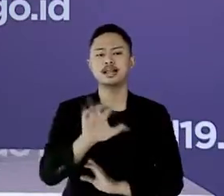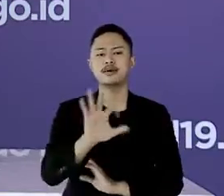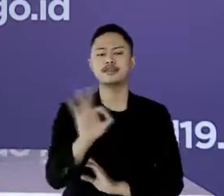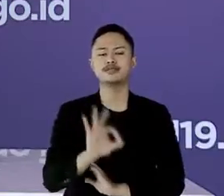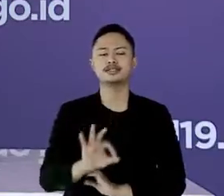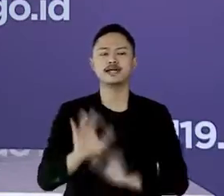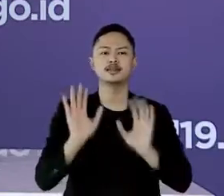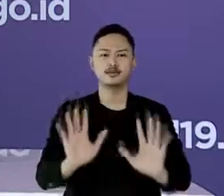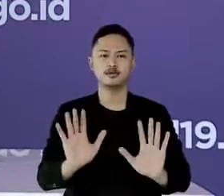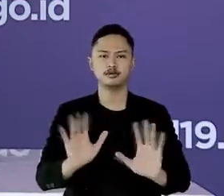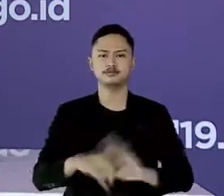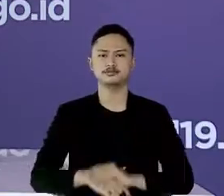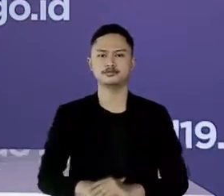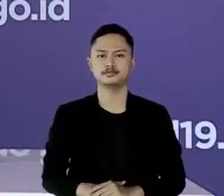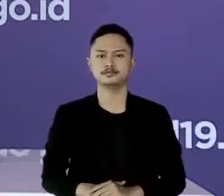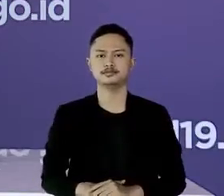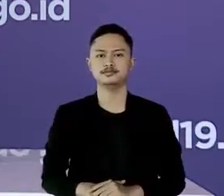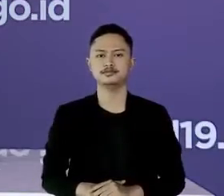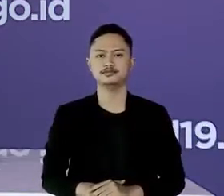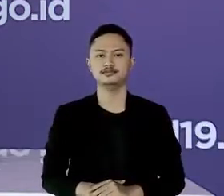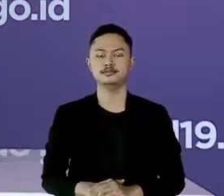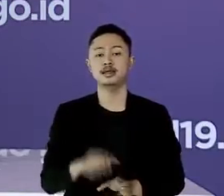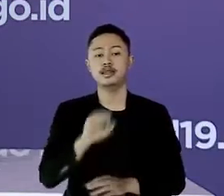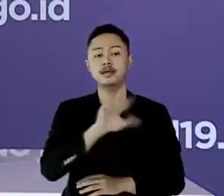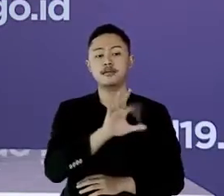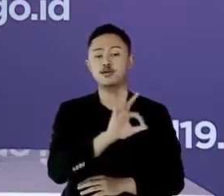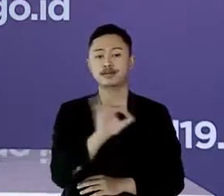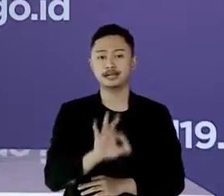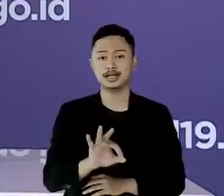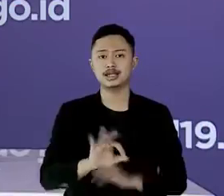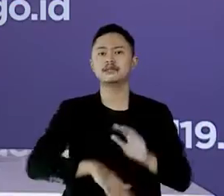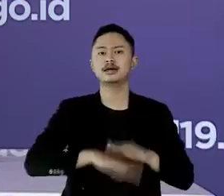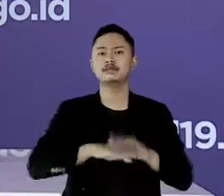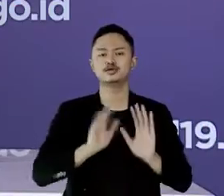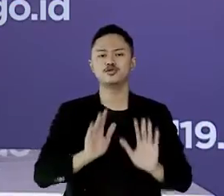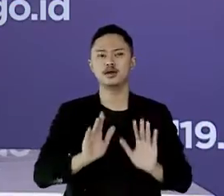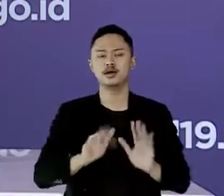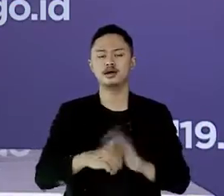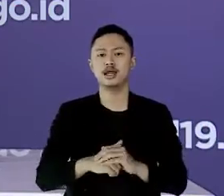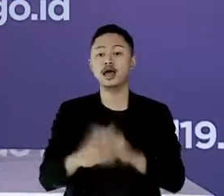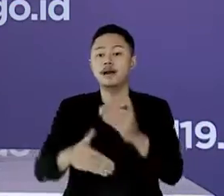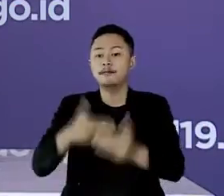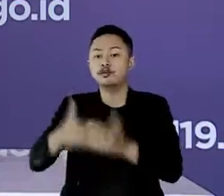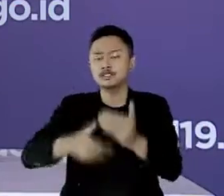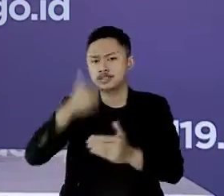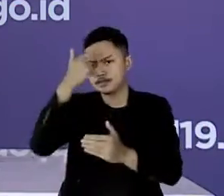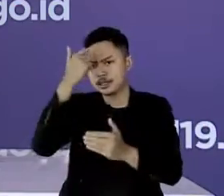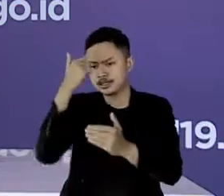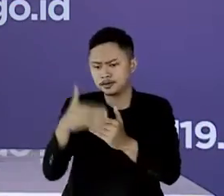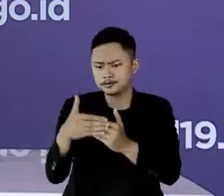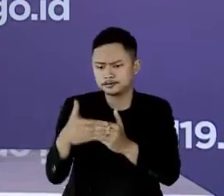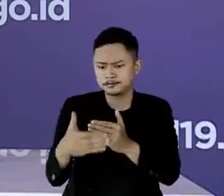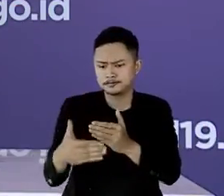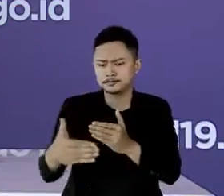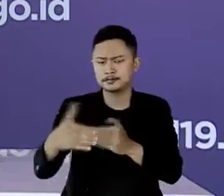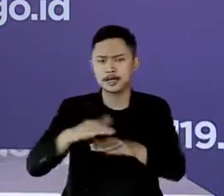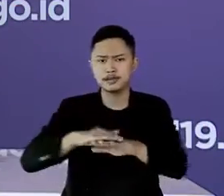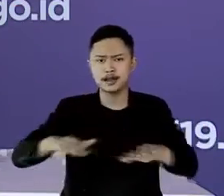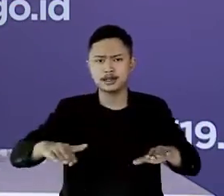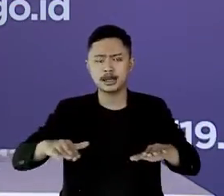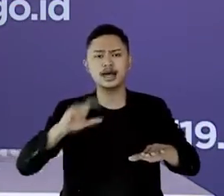50% selain itu demi menjaga kelancaran dan keamanan proses belajar mengajar di kampus